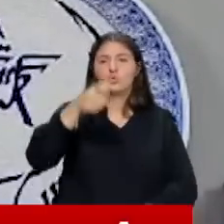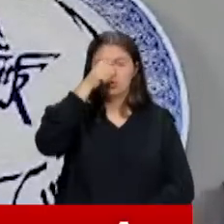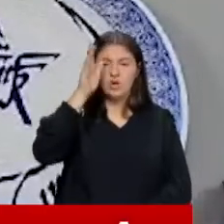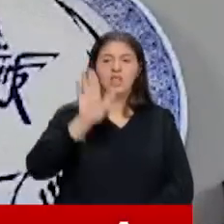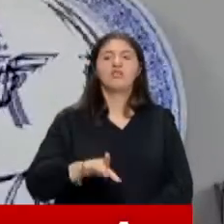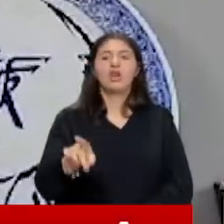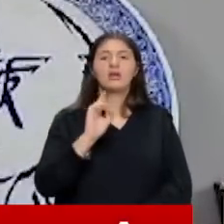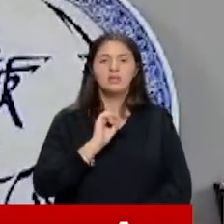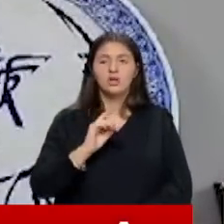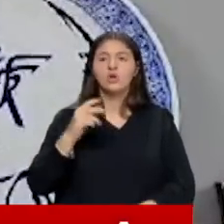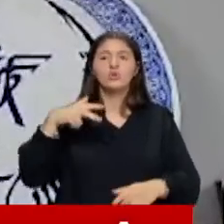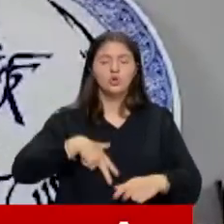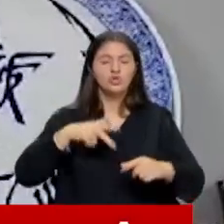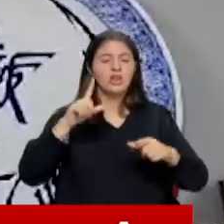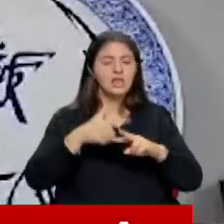kalacaktır